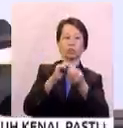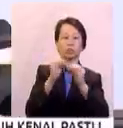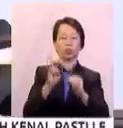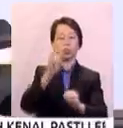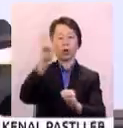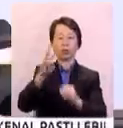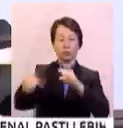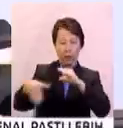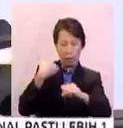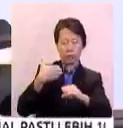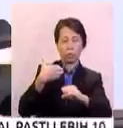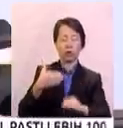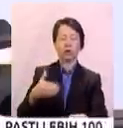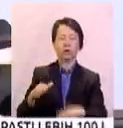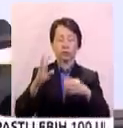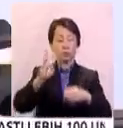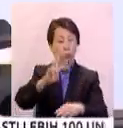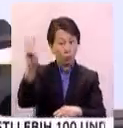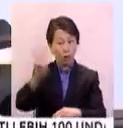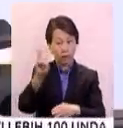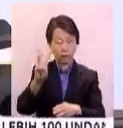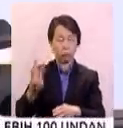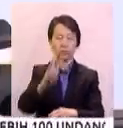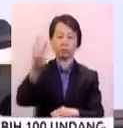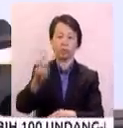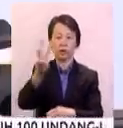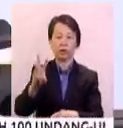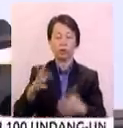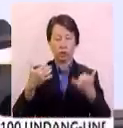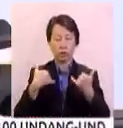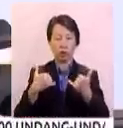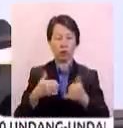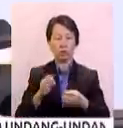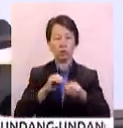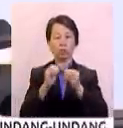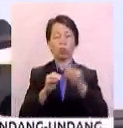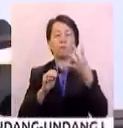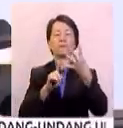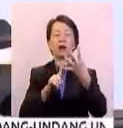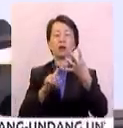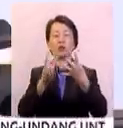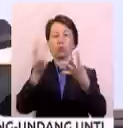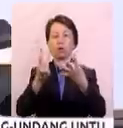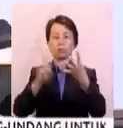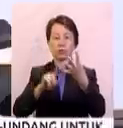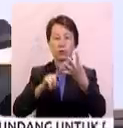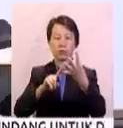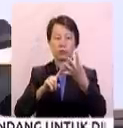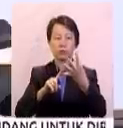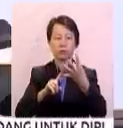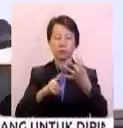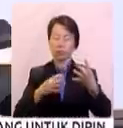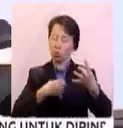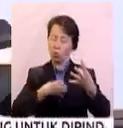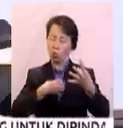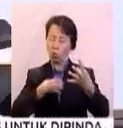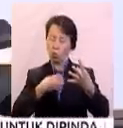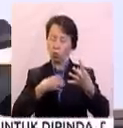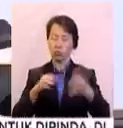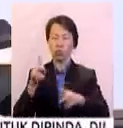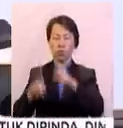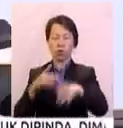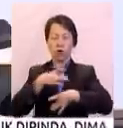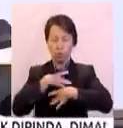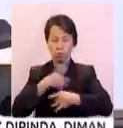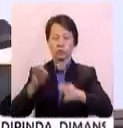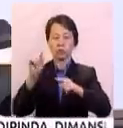kita. Aduan WhatsApp ini sekarang berada pada kedudukan nombor 4. Saluran aduan paling popular